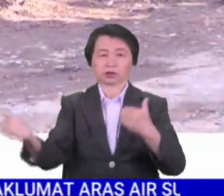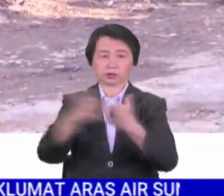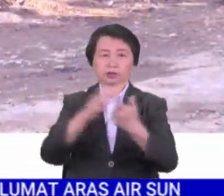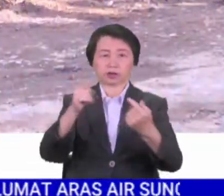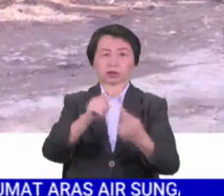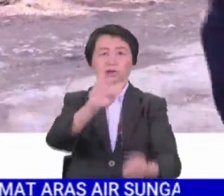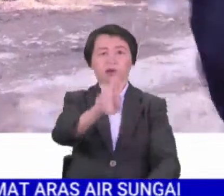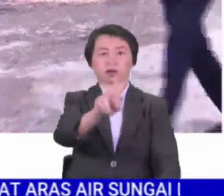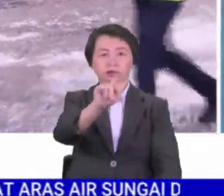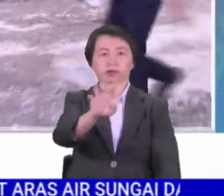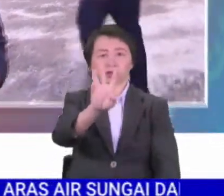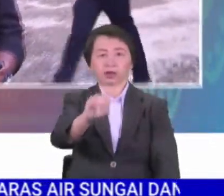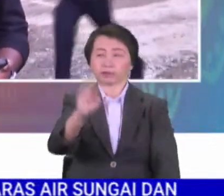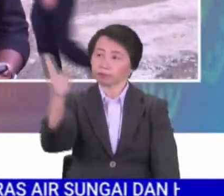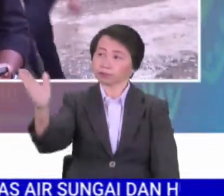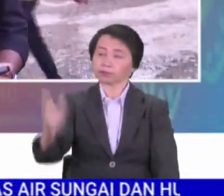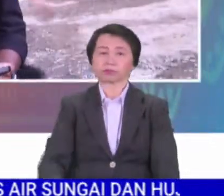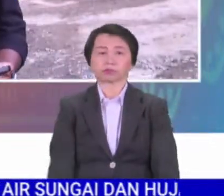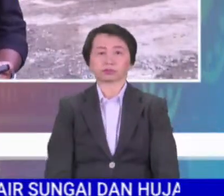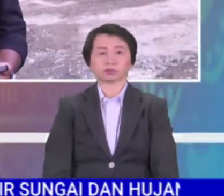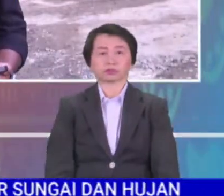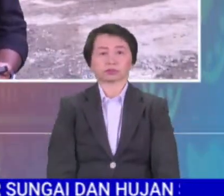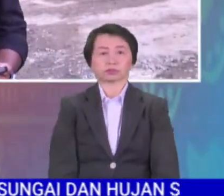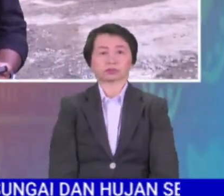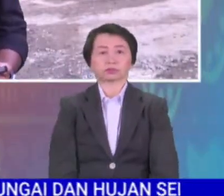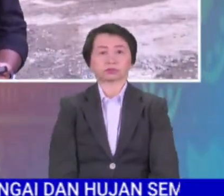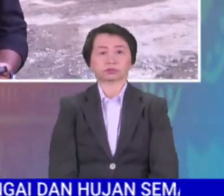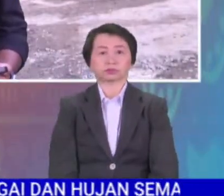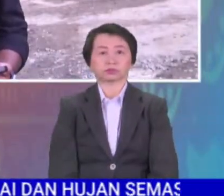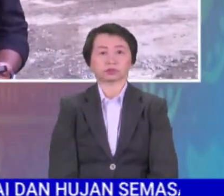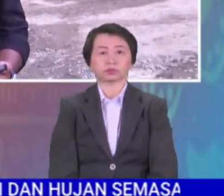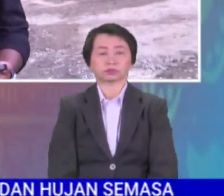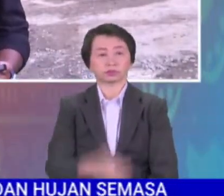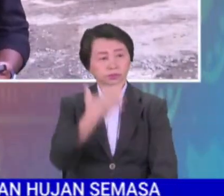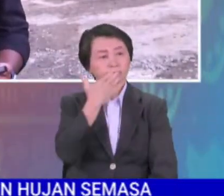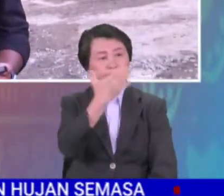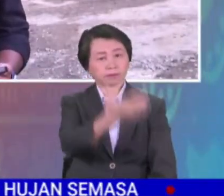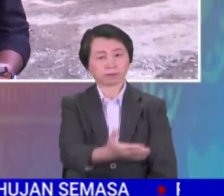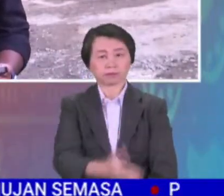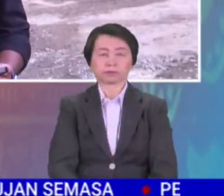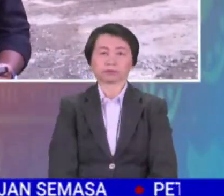Kembali ke Angkasa Puri. Terima kasih Jasmaidi Arof.